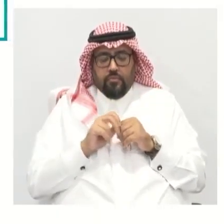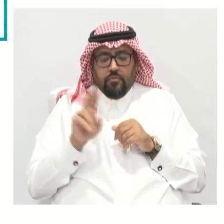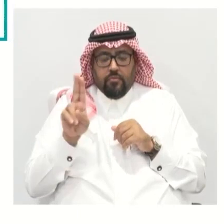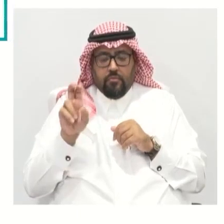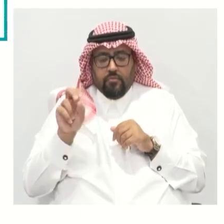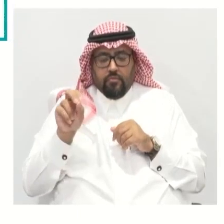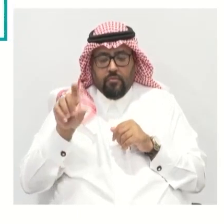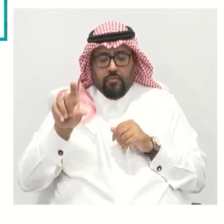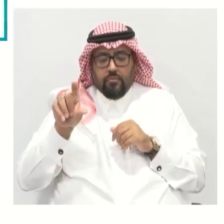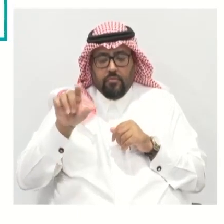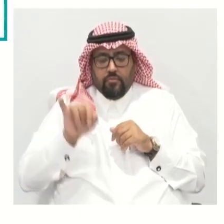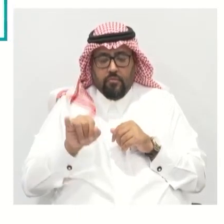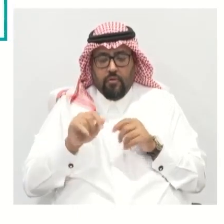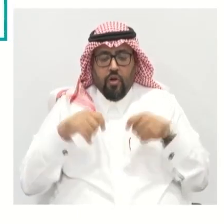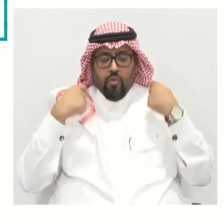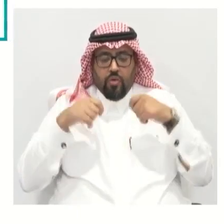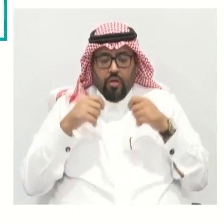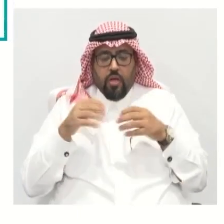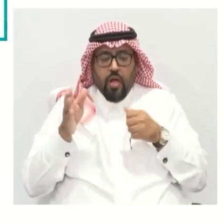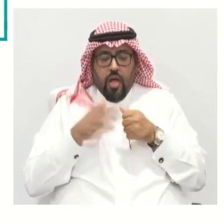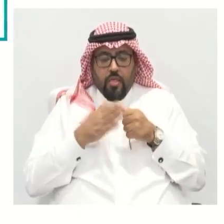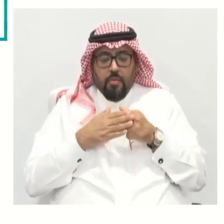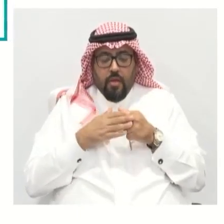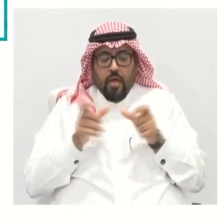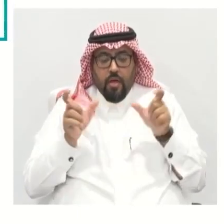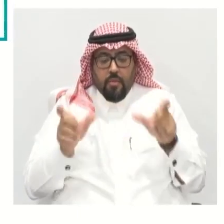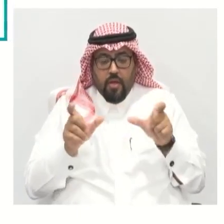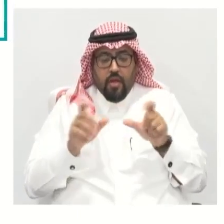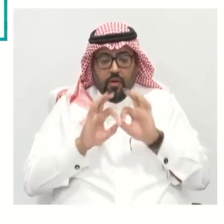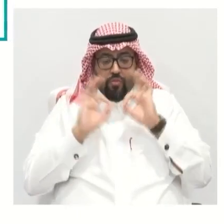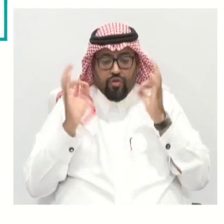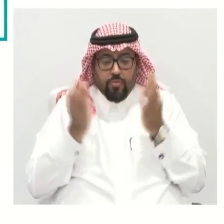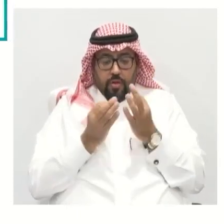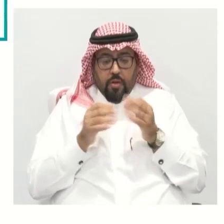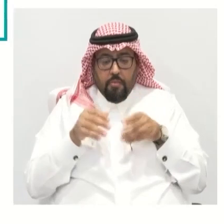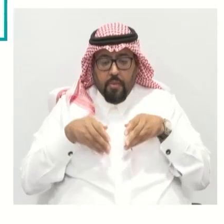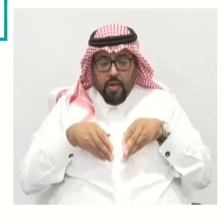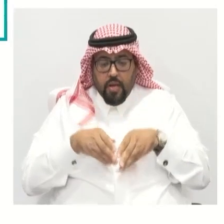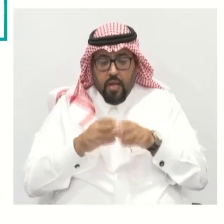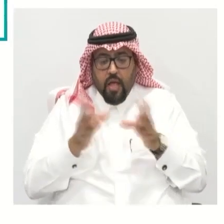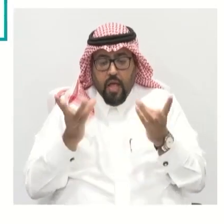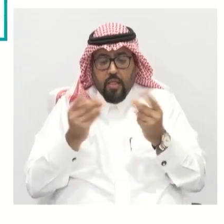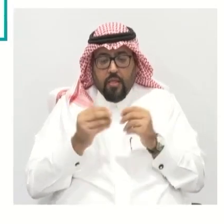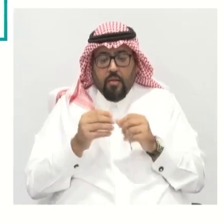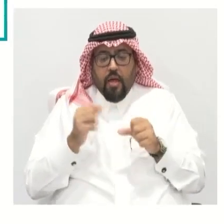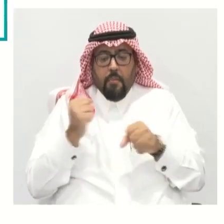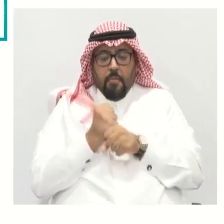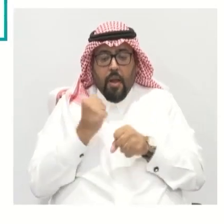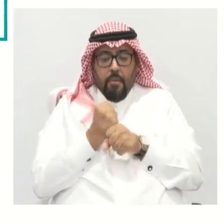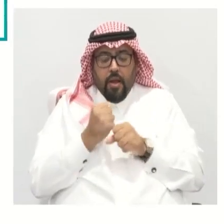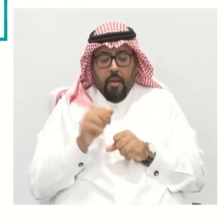شعارها تقدم الوزاره خدمات الحمايه الاجتماعيه من خلال عدد من